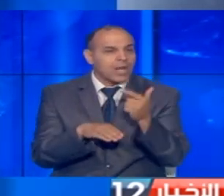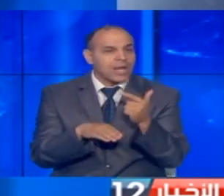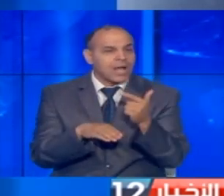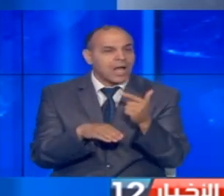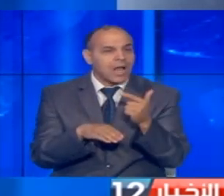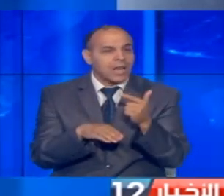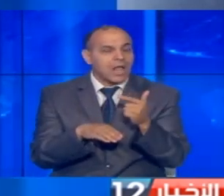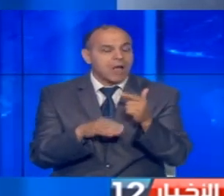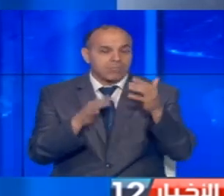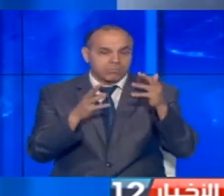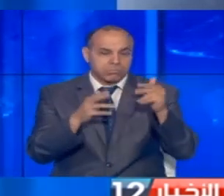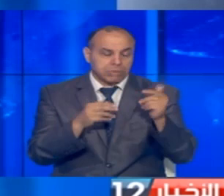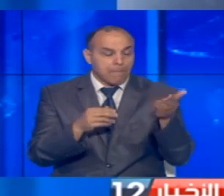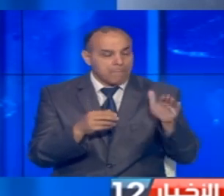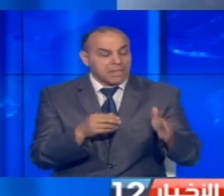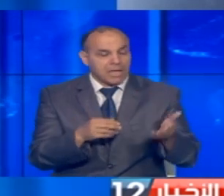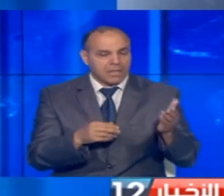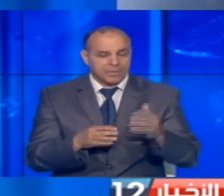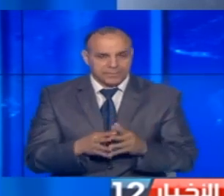ارتفاع حصيلة الضحايا؟